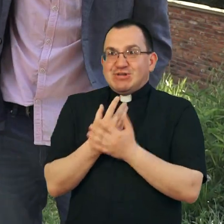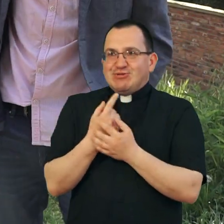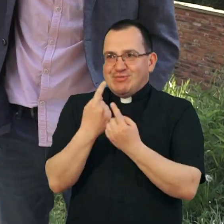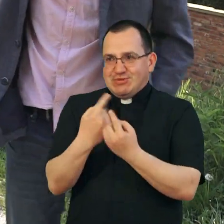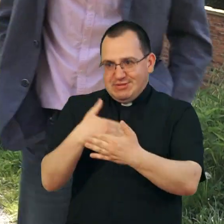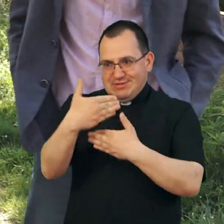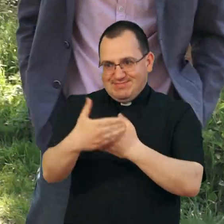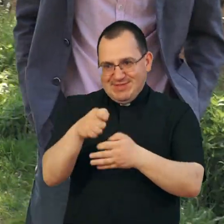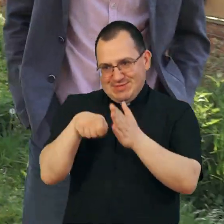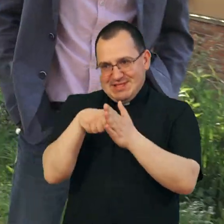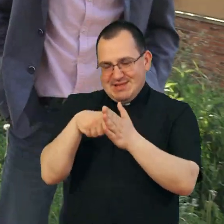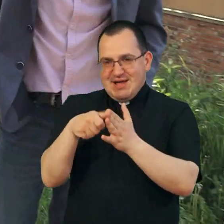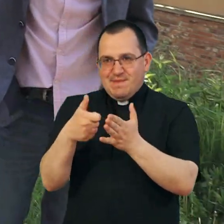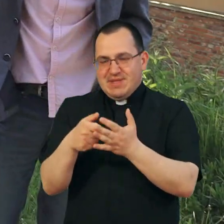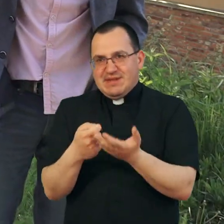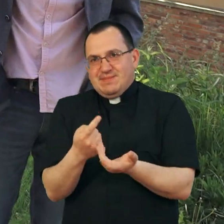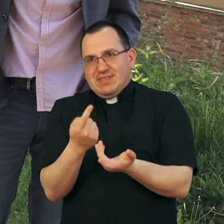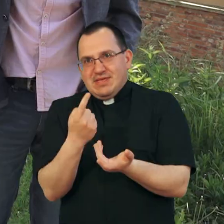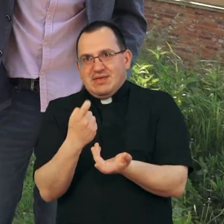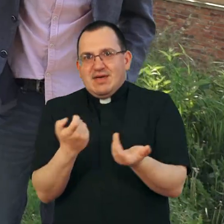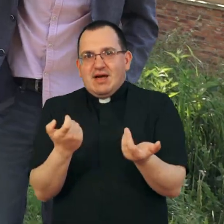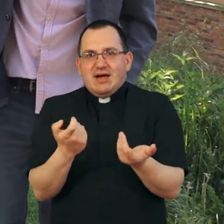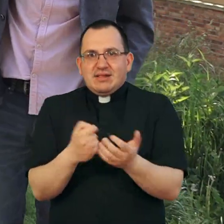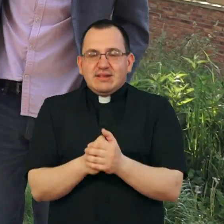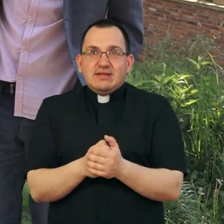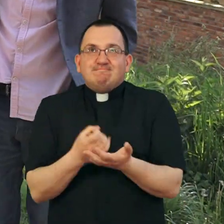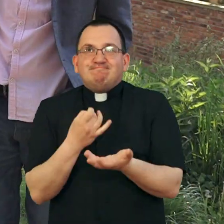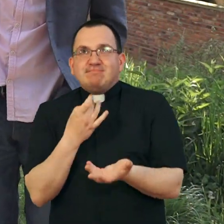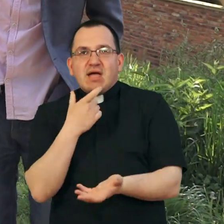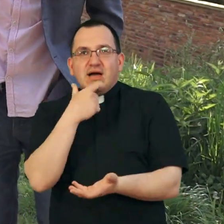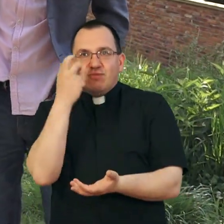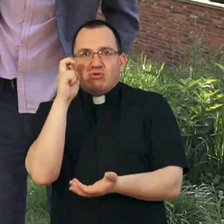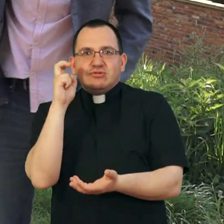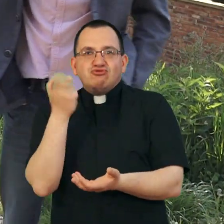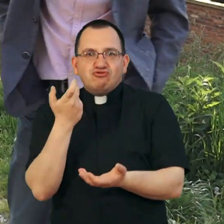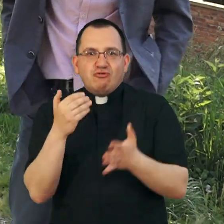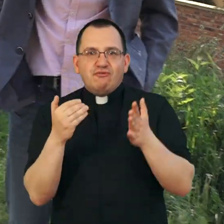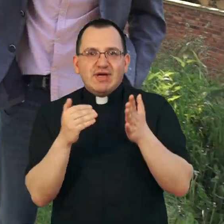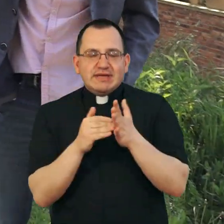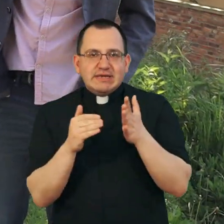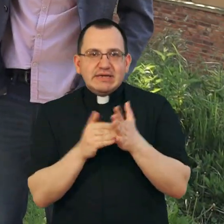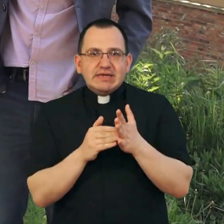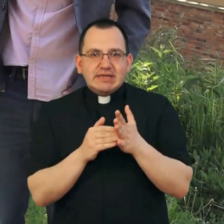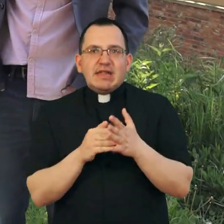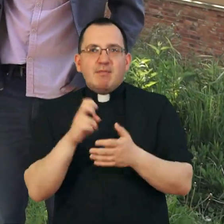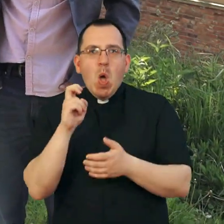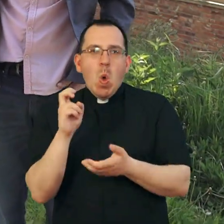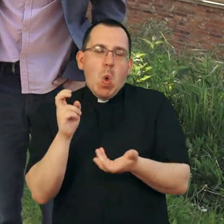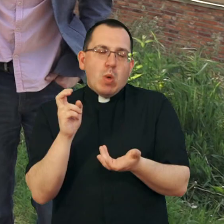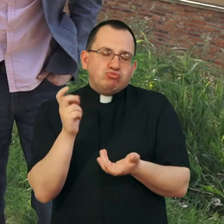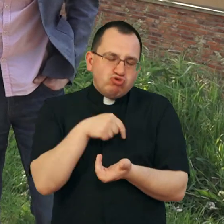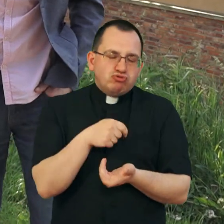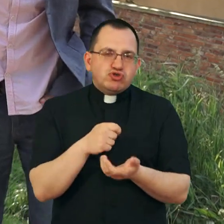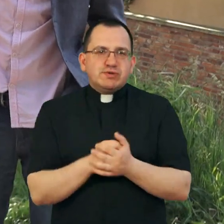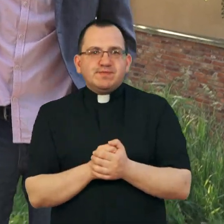ispred kamere, ali kad Bog zove, onda se treba odazvati. Evo,